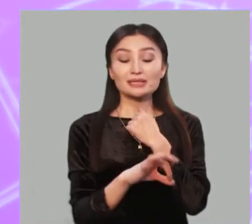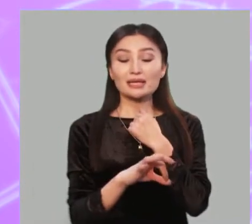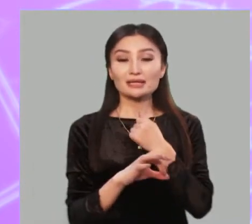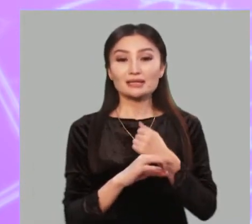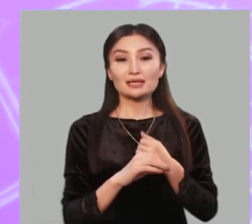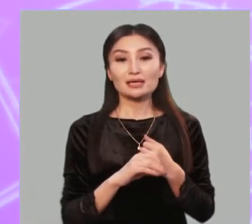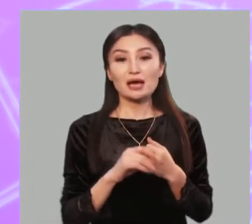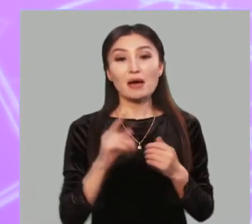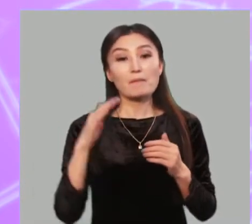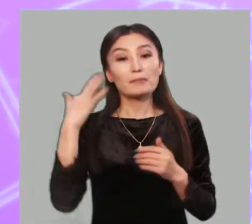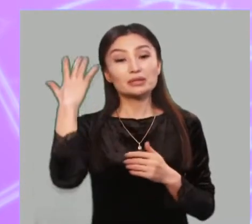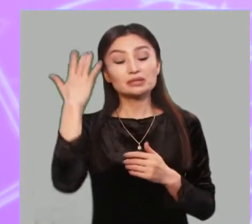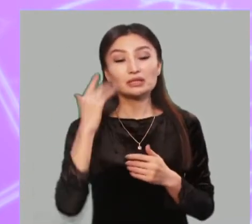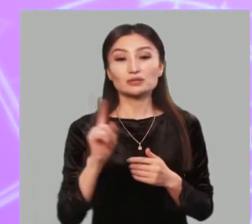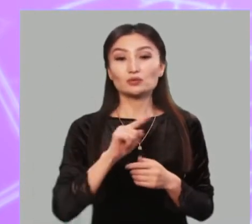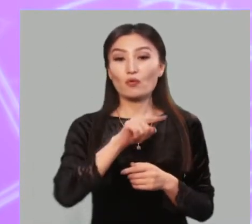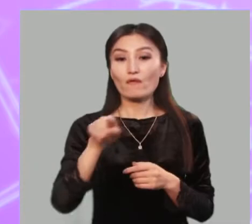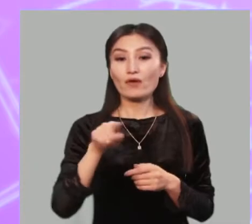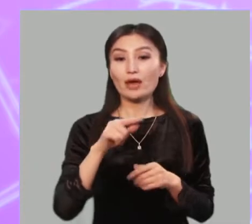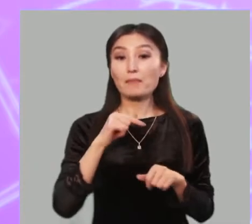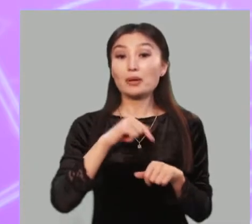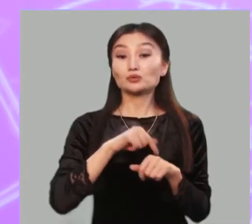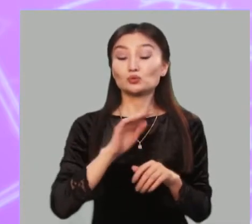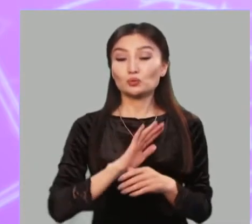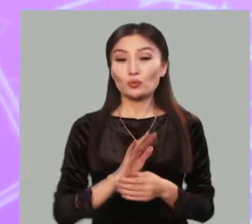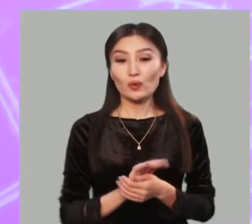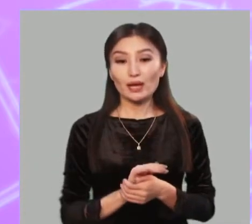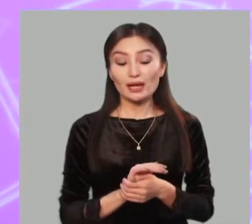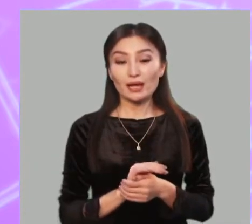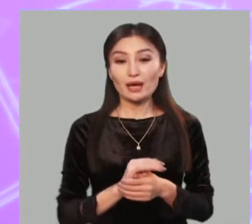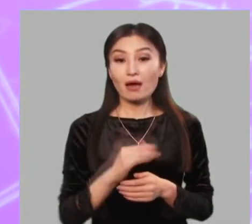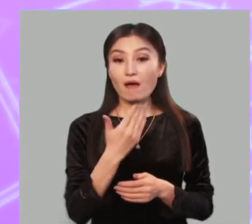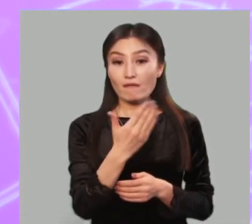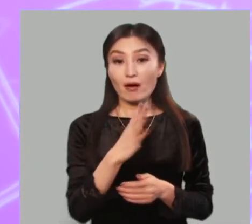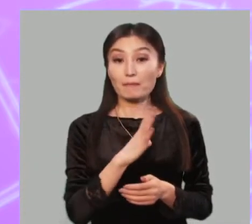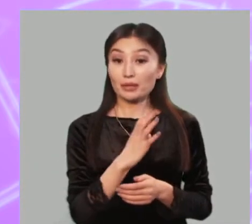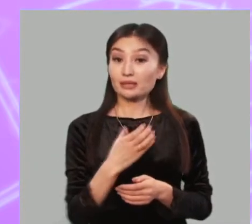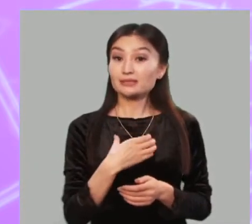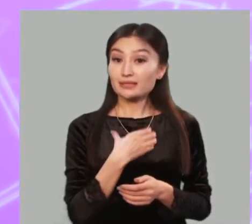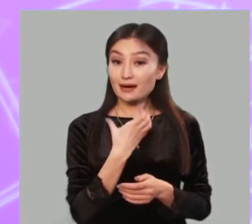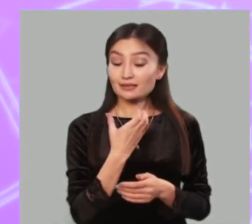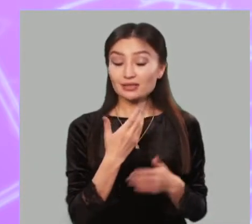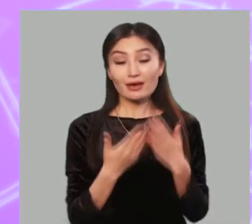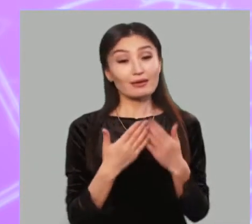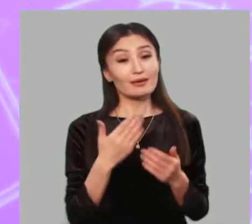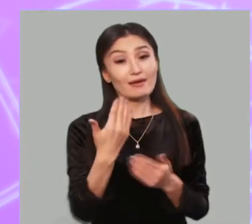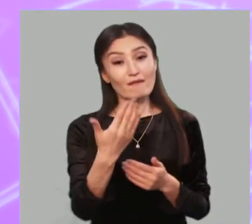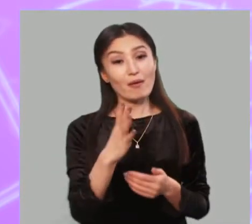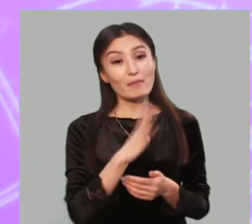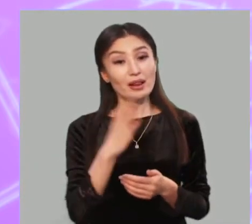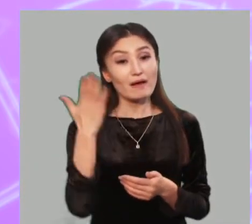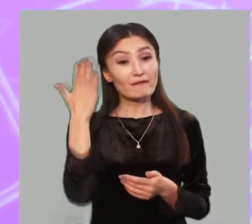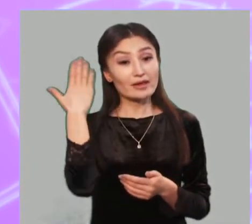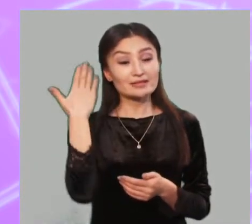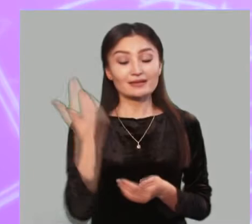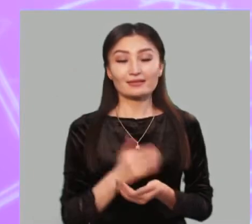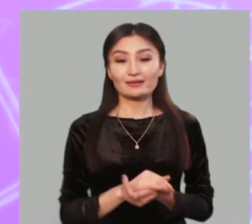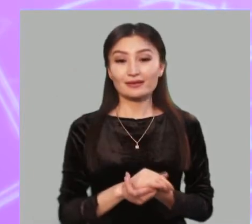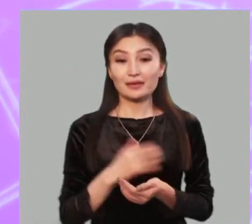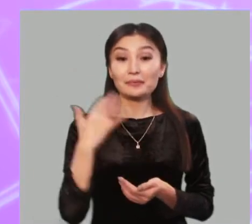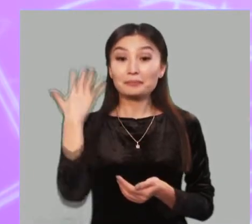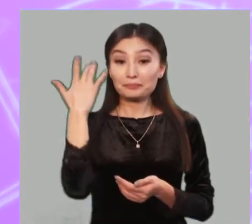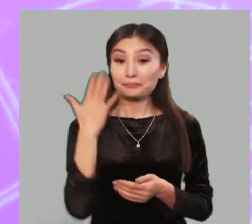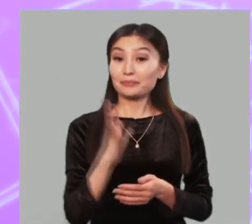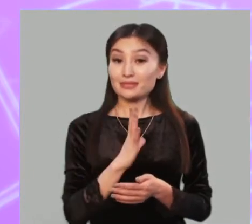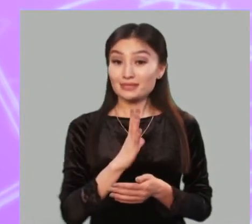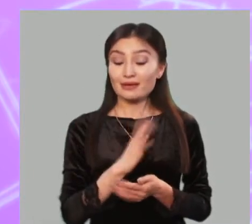последнее. Представьте, что вы почувствовали. Вам было страшно или вам было весело?